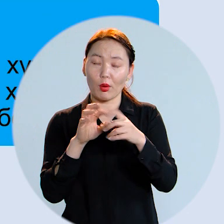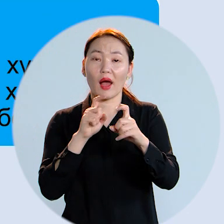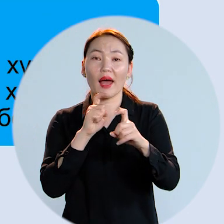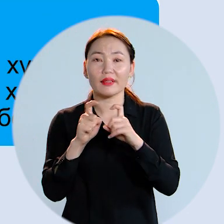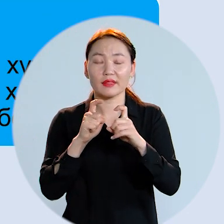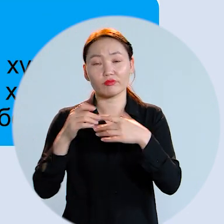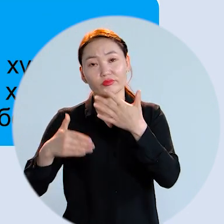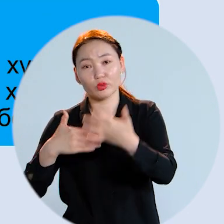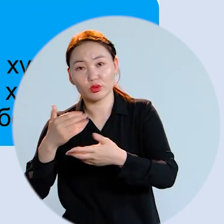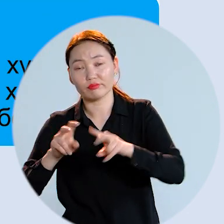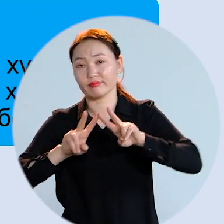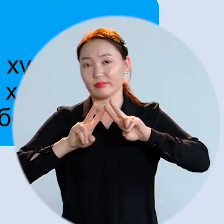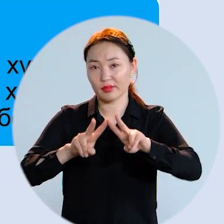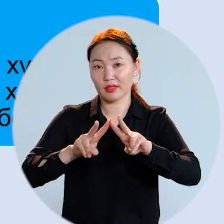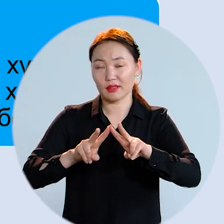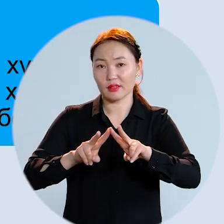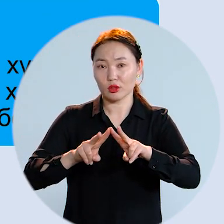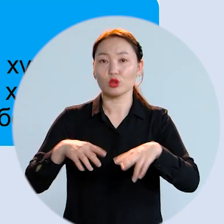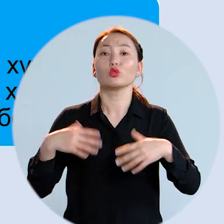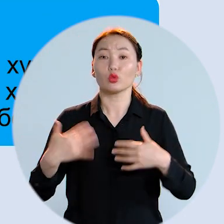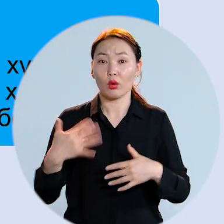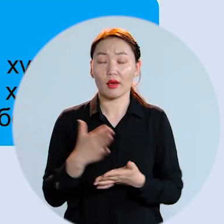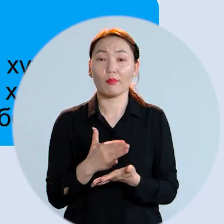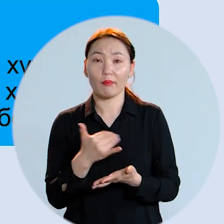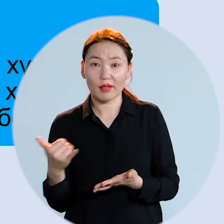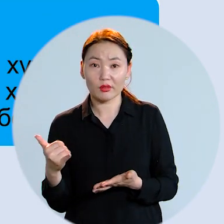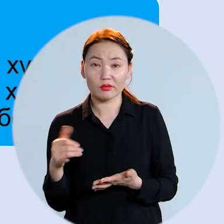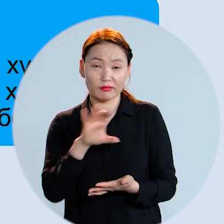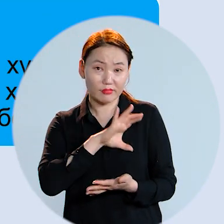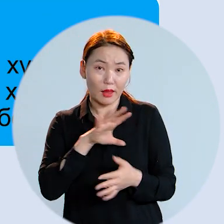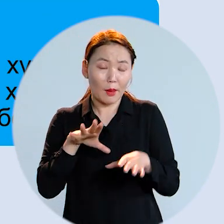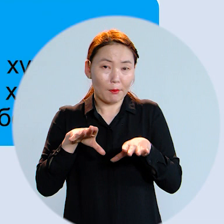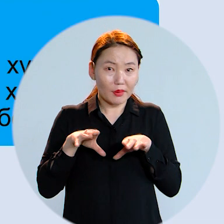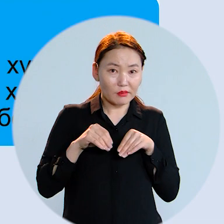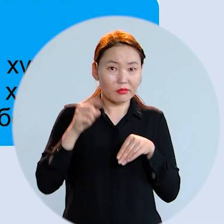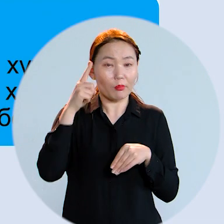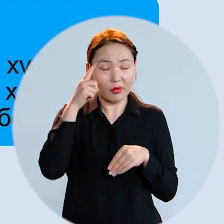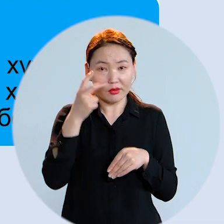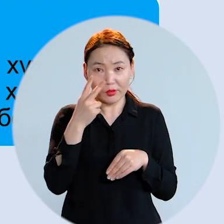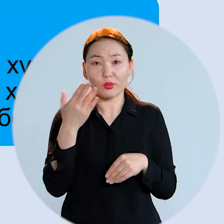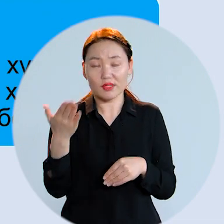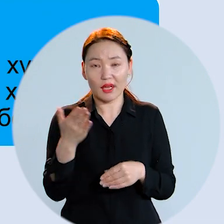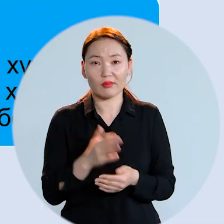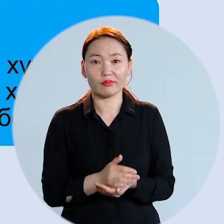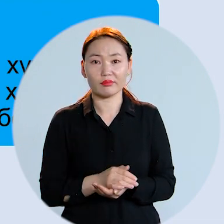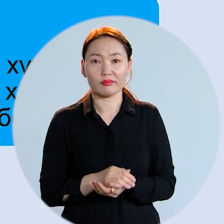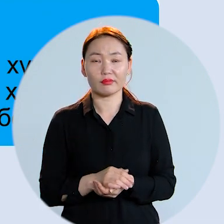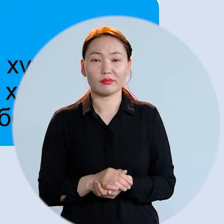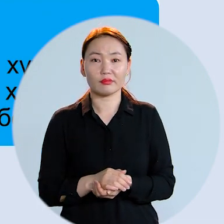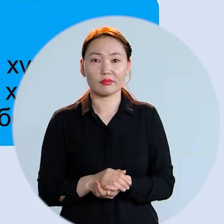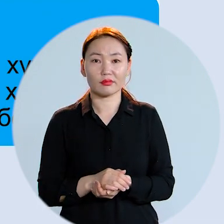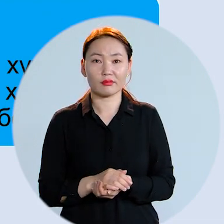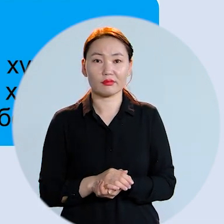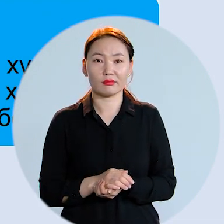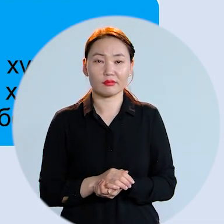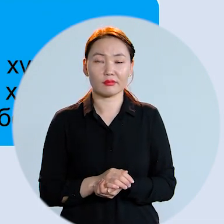явахаар харилцаа холбоо байна уу? Эсвэл би энэ нөхрөлөөс татгалцахаар байна уу гэдгийг бас хоорондоо үзэл бодлоо